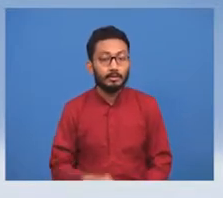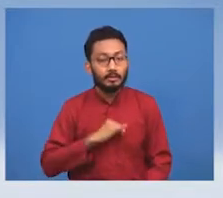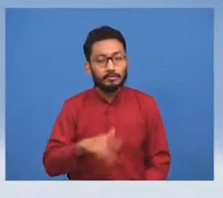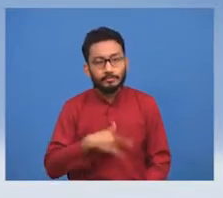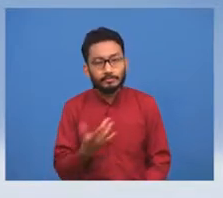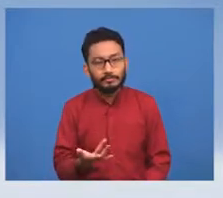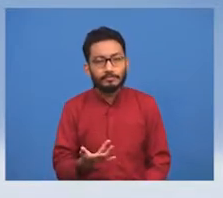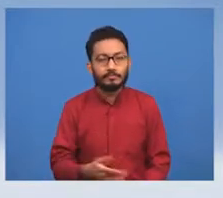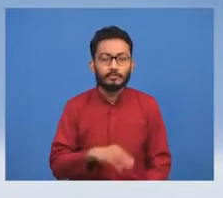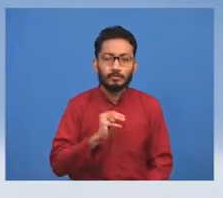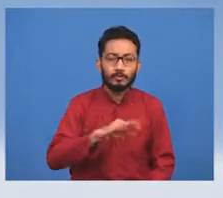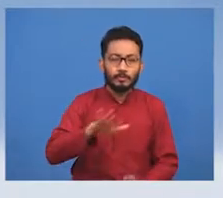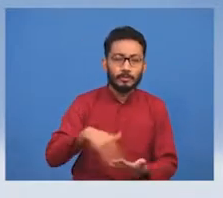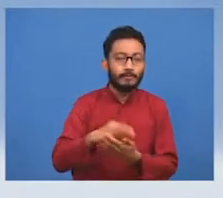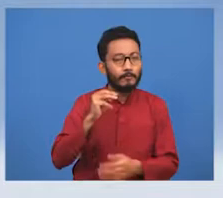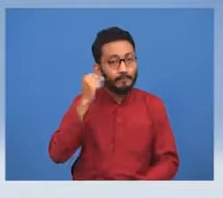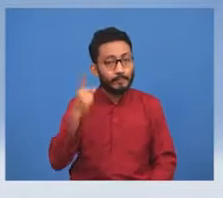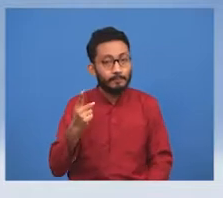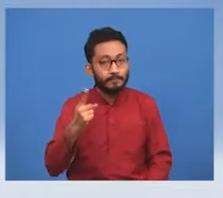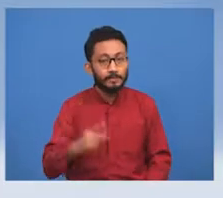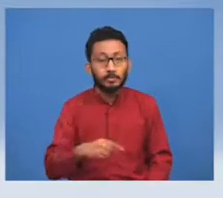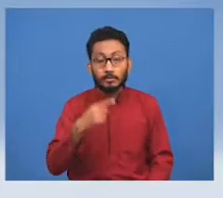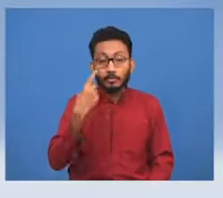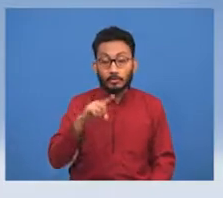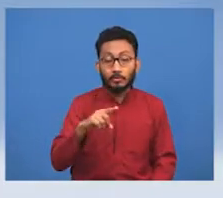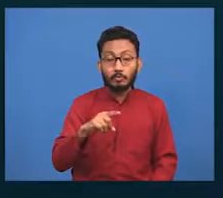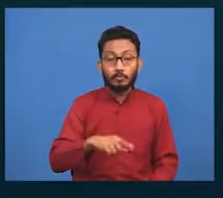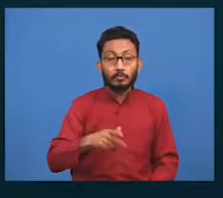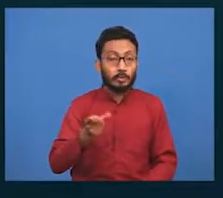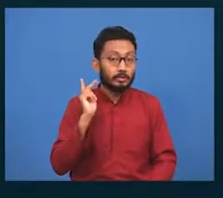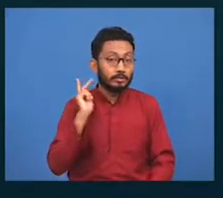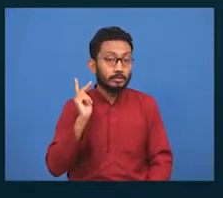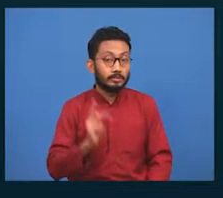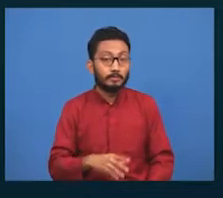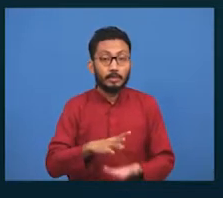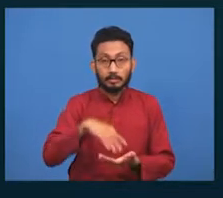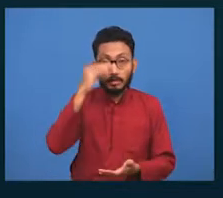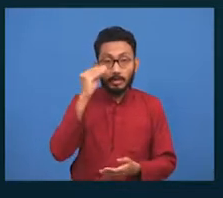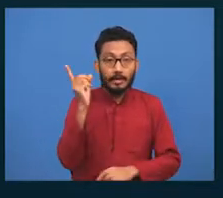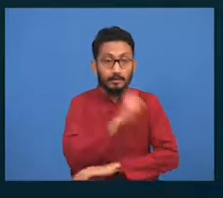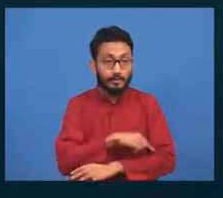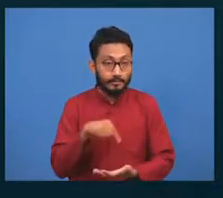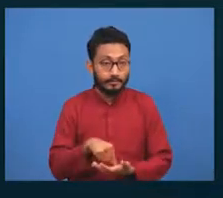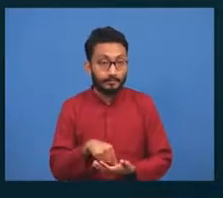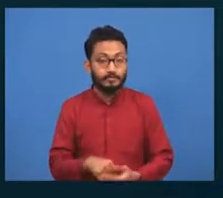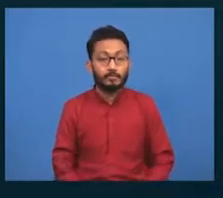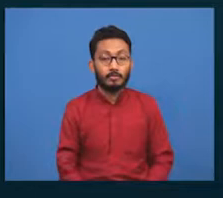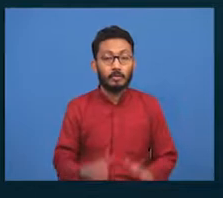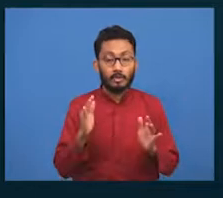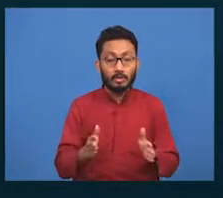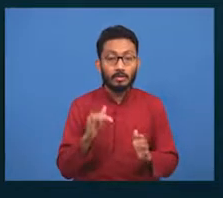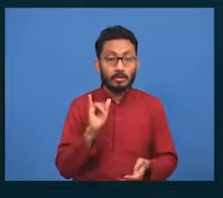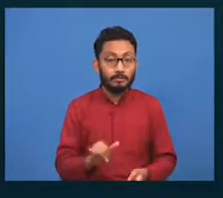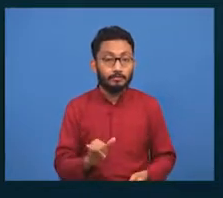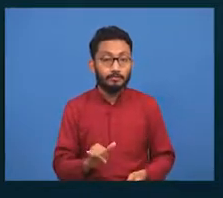bijak dan mudah untuk menguasai pembelajaran kita pada hari ini. Orang yang mempersendakan agama kerana terpedaya